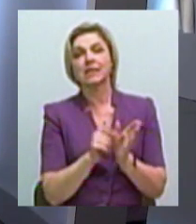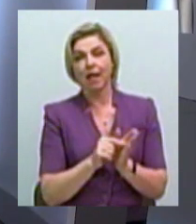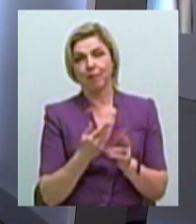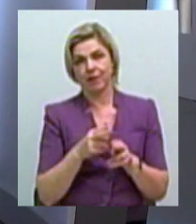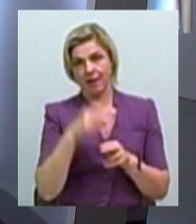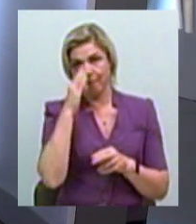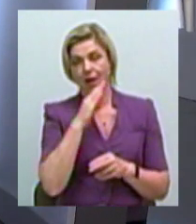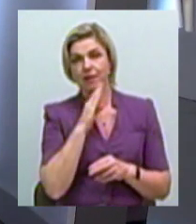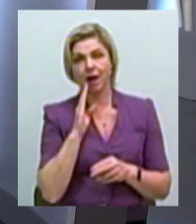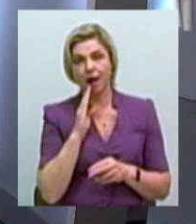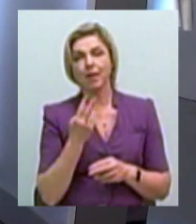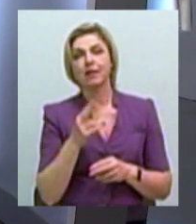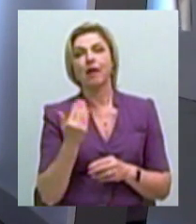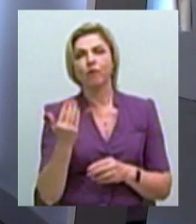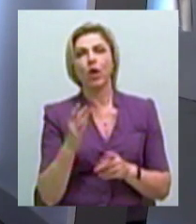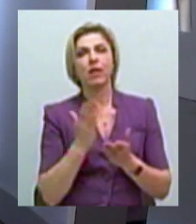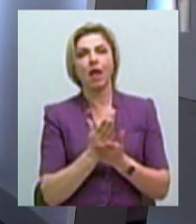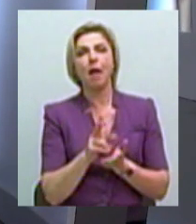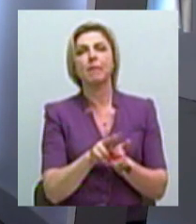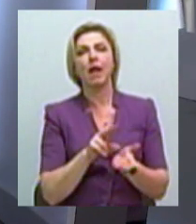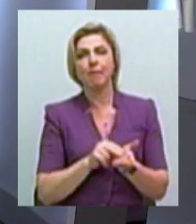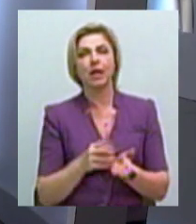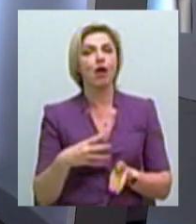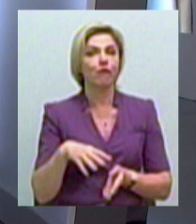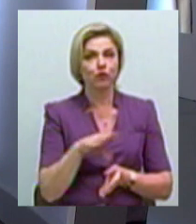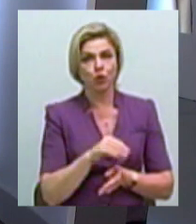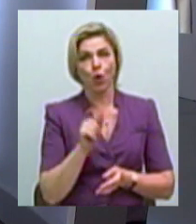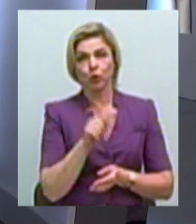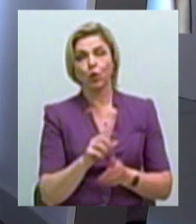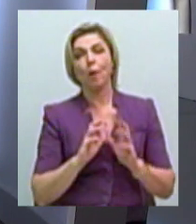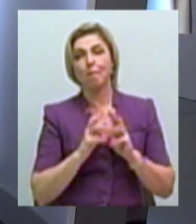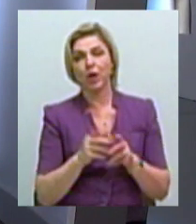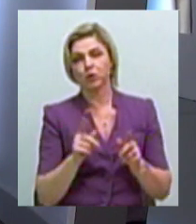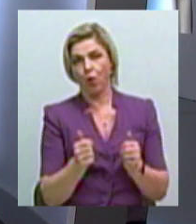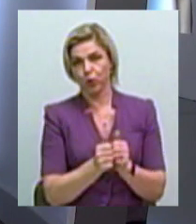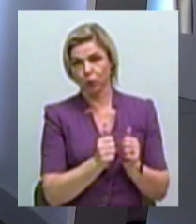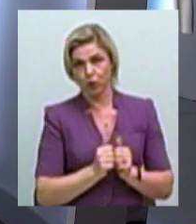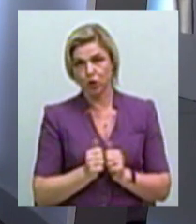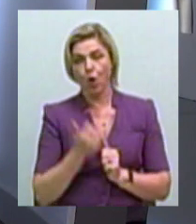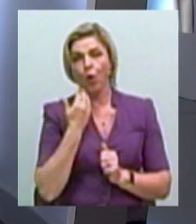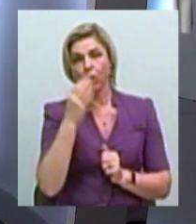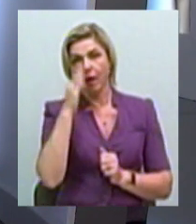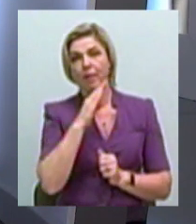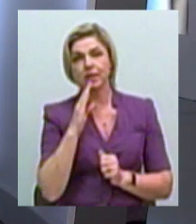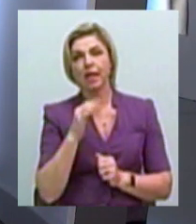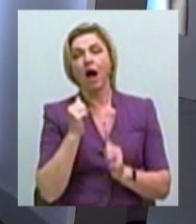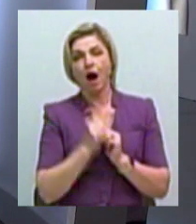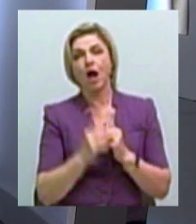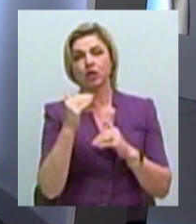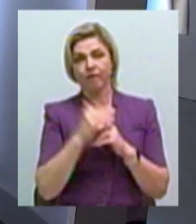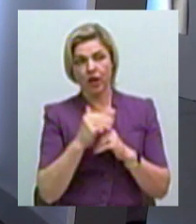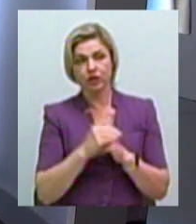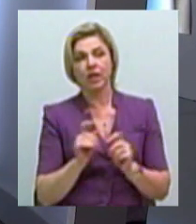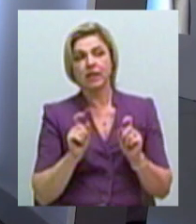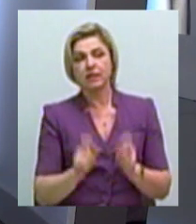батьками. Батьки є для неї мірилом усього того світу, який її оточує. Відповідно, коли батьки самі кожного вечора сидять отак в